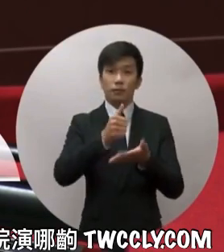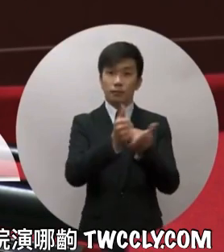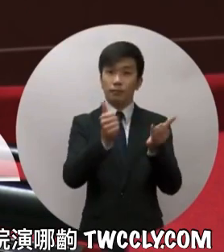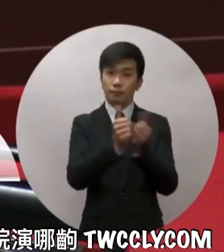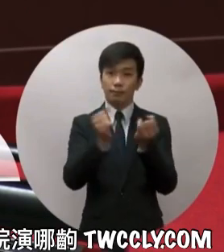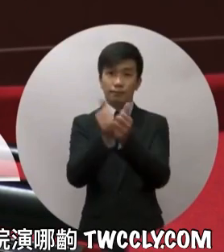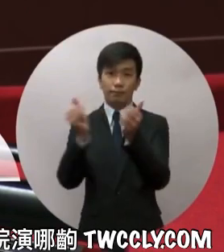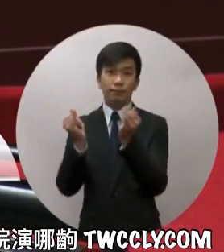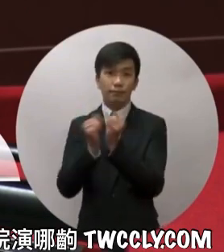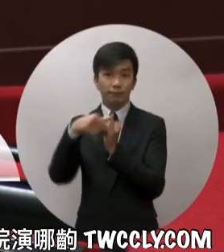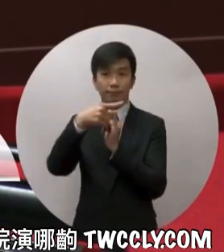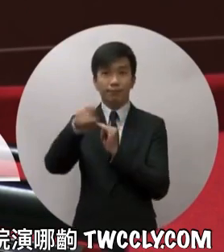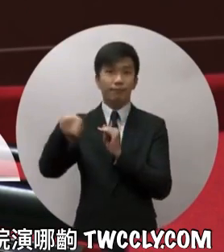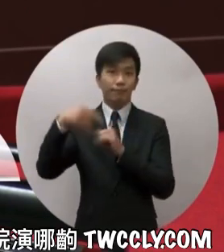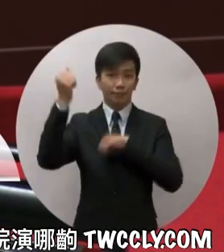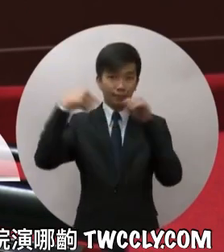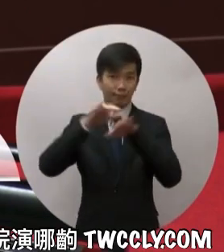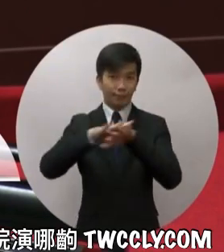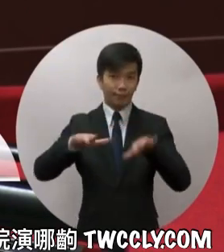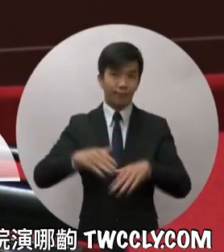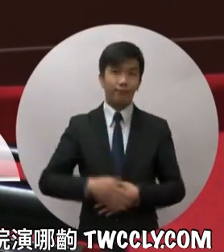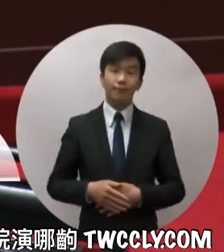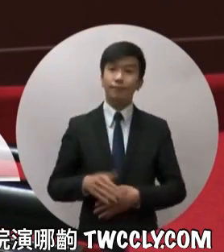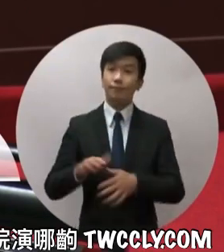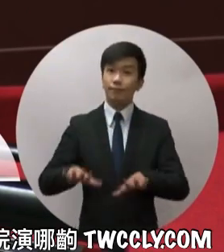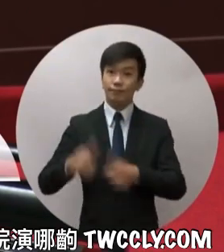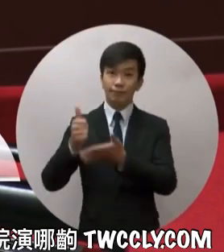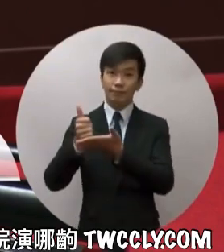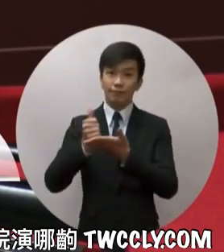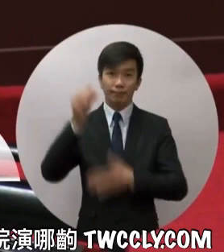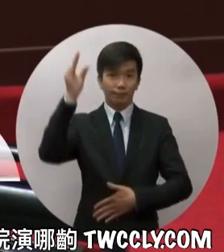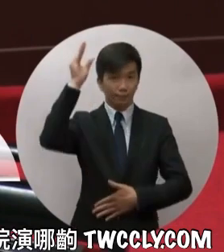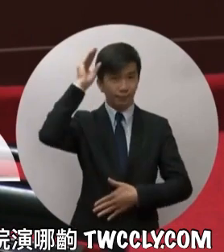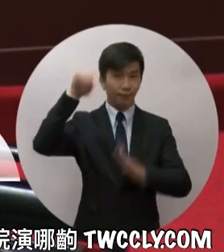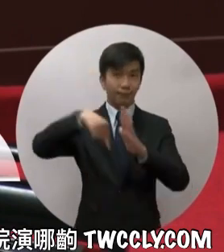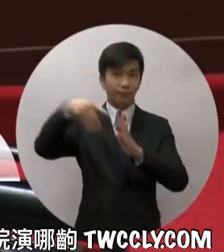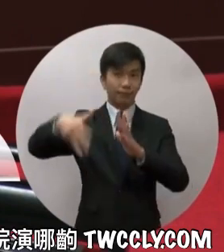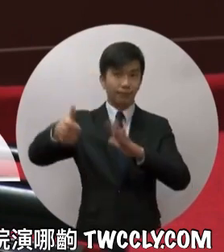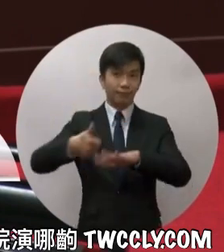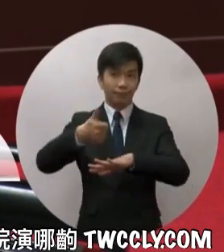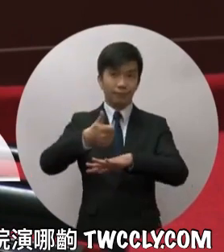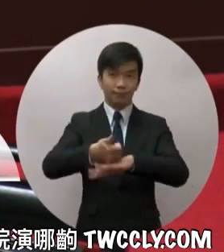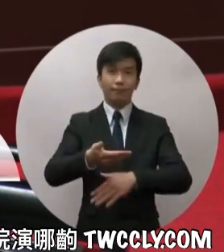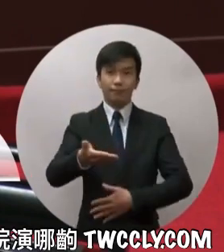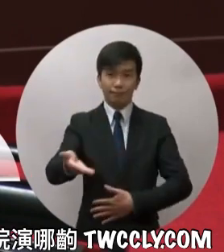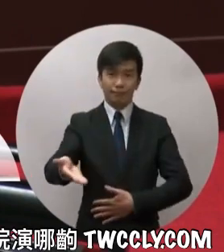大家早安主席客戶請蘇院長請蘇院長